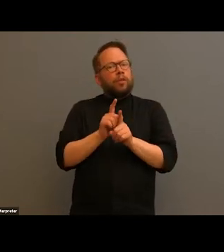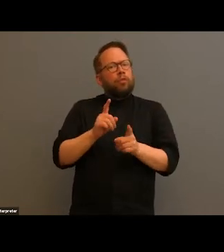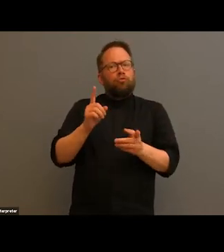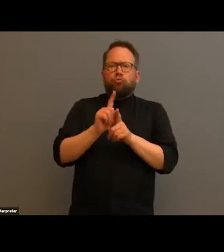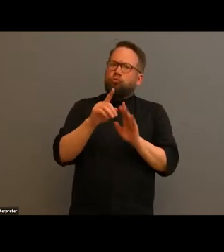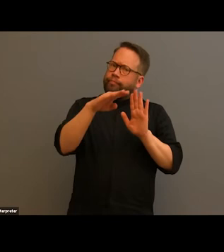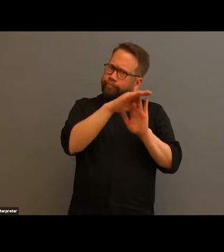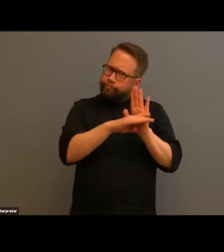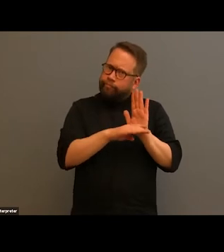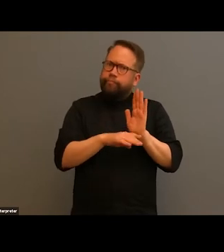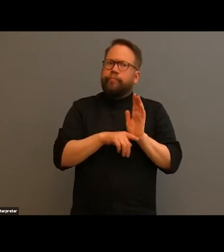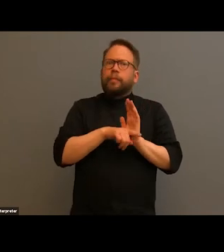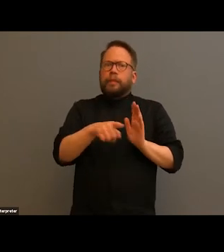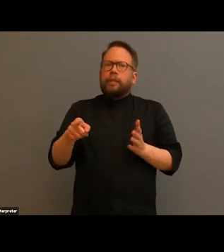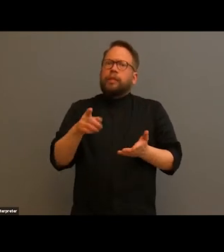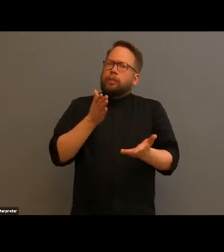Sverige år